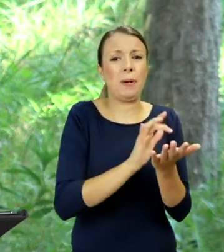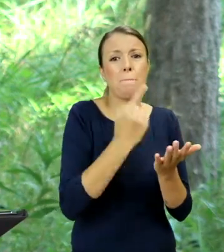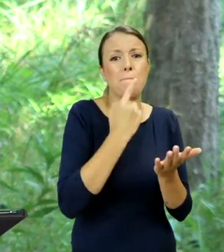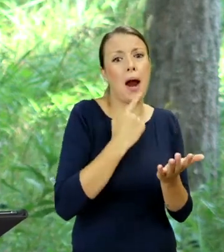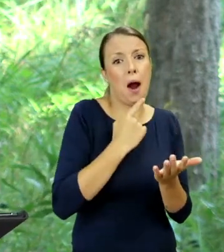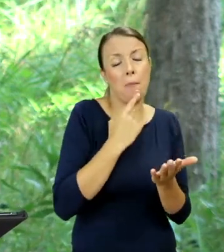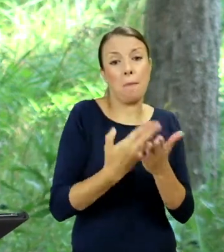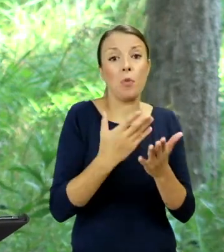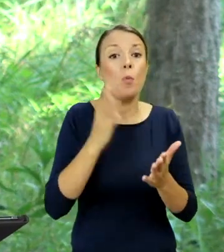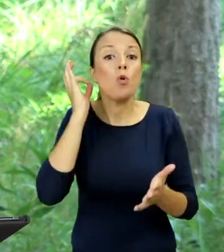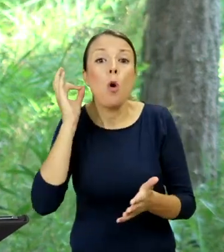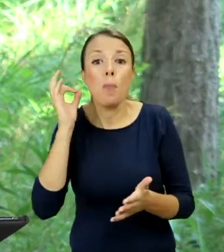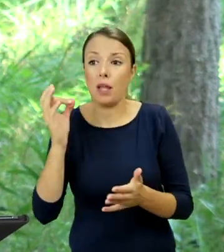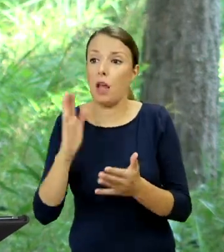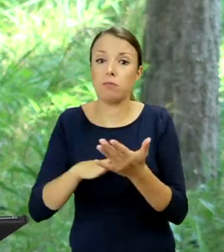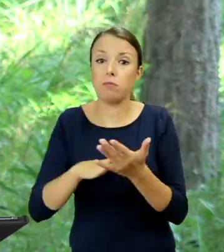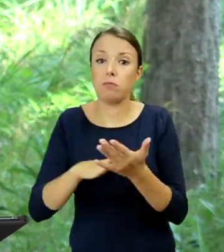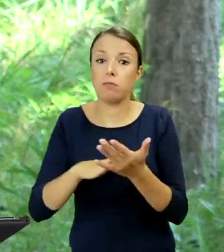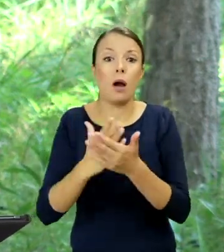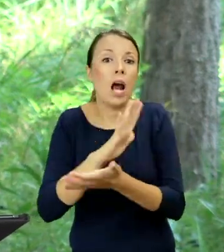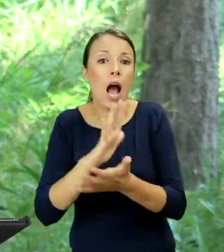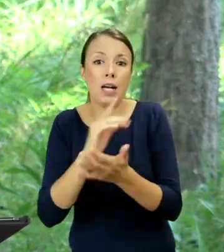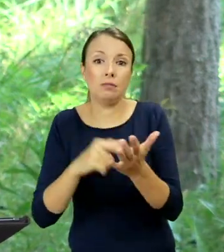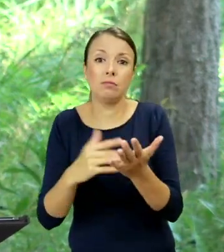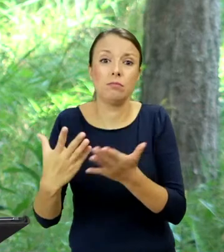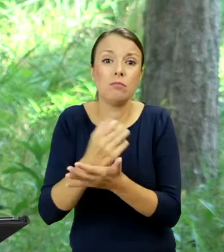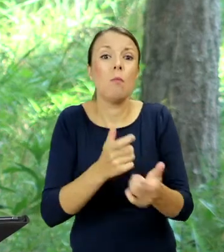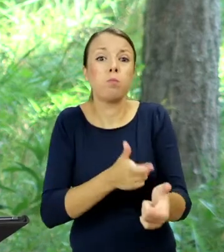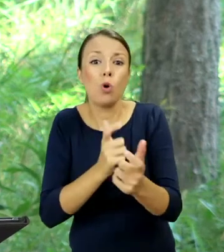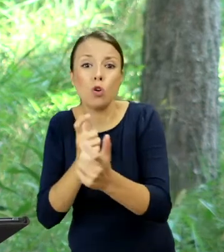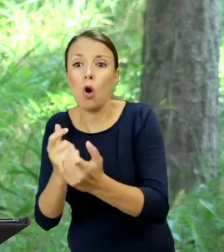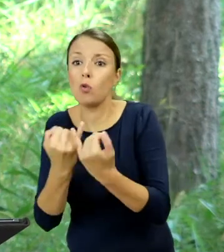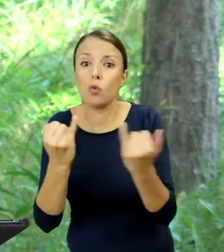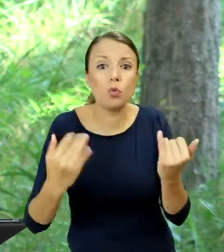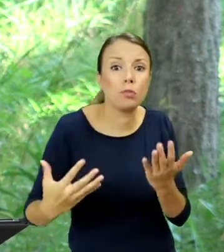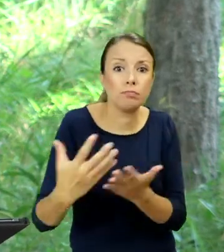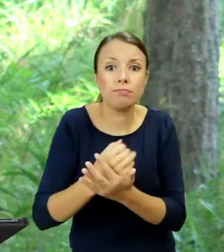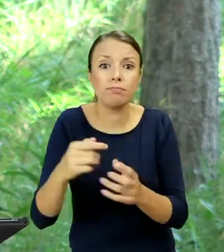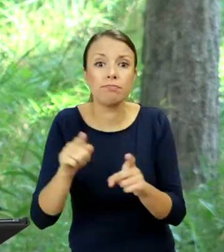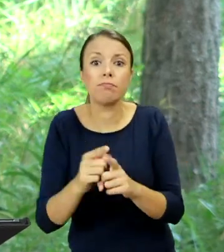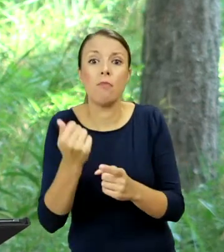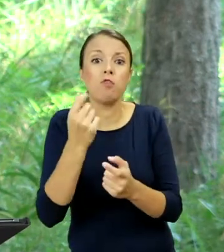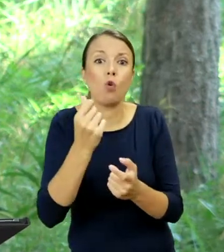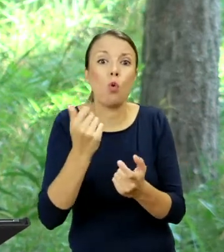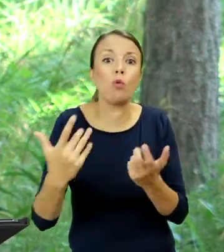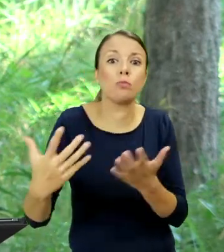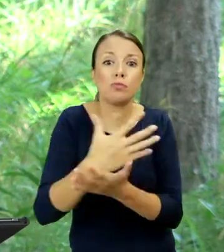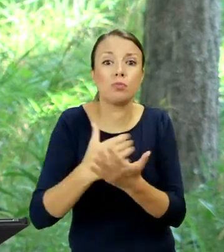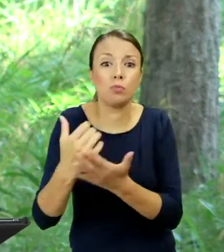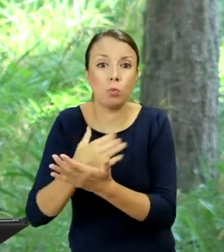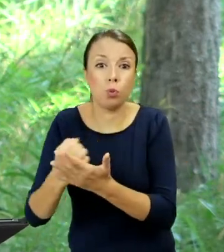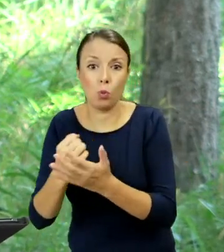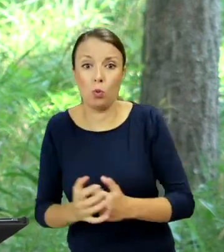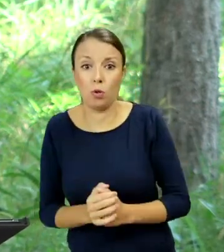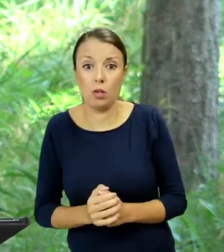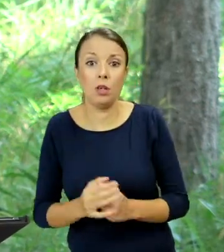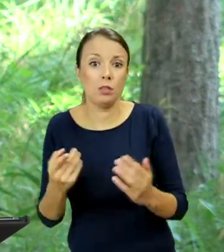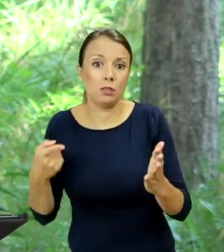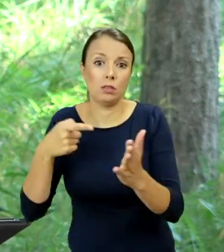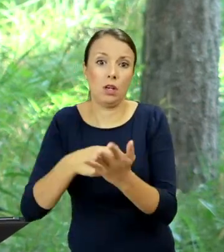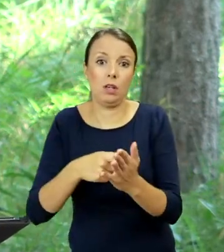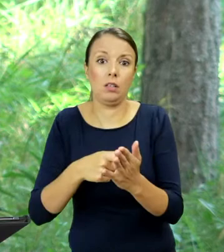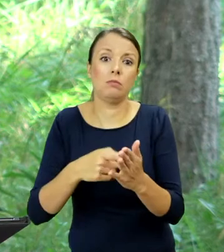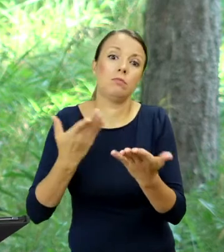broń, ukrywały zbiegów i przede wszystkim zbierały fundusze, kwestowały po to, żeby kolejny